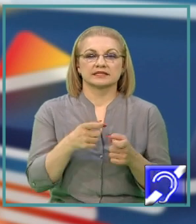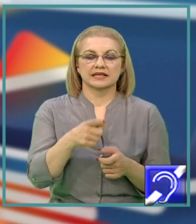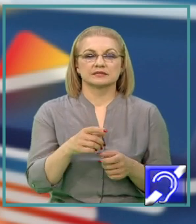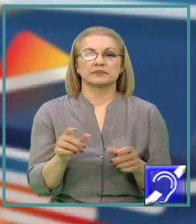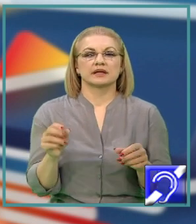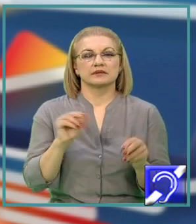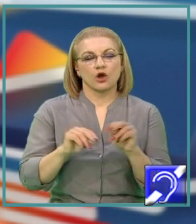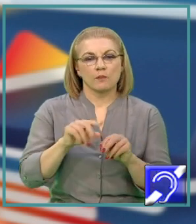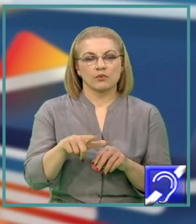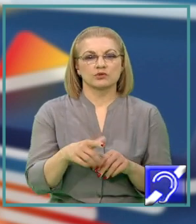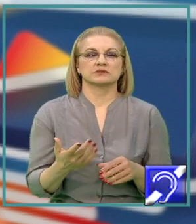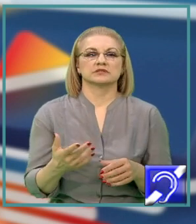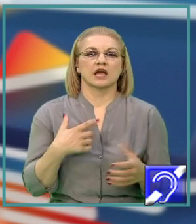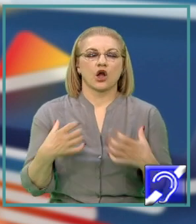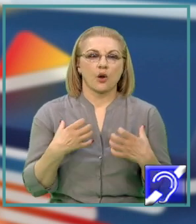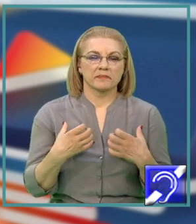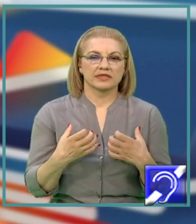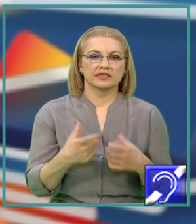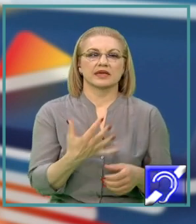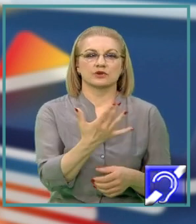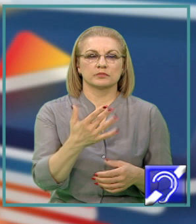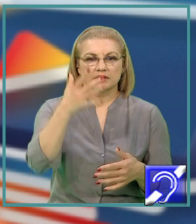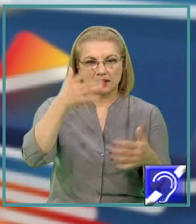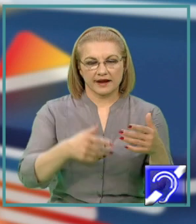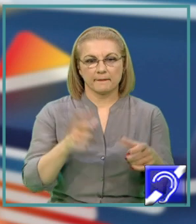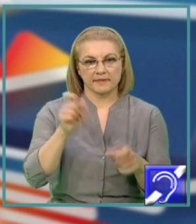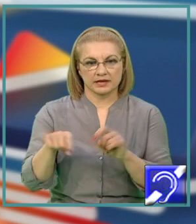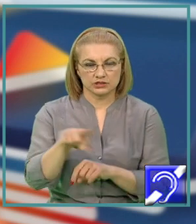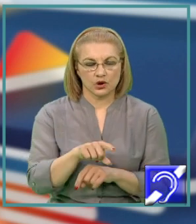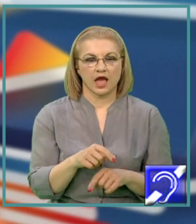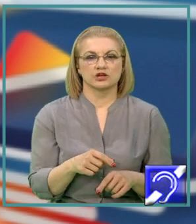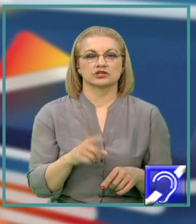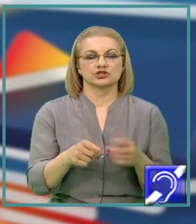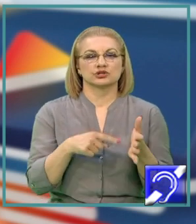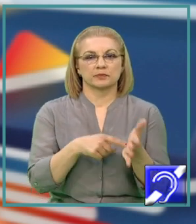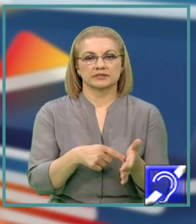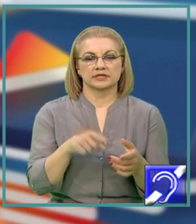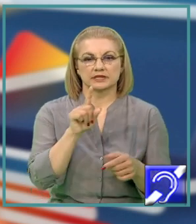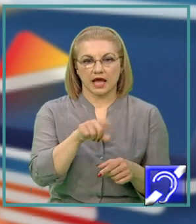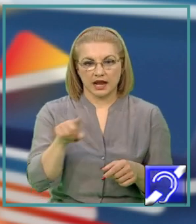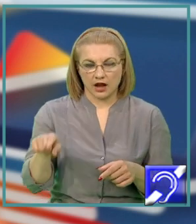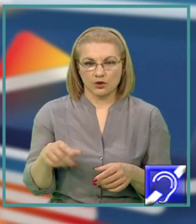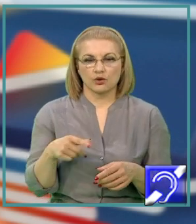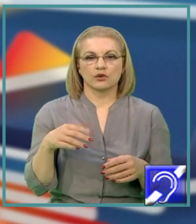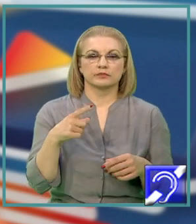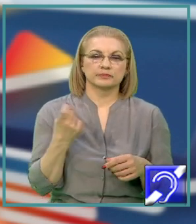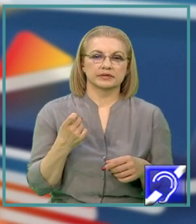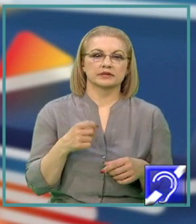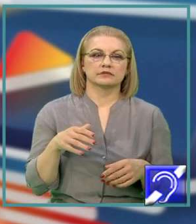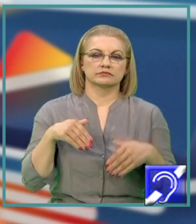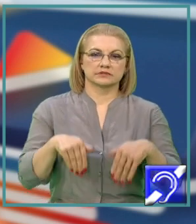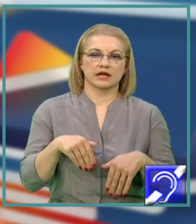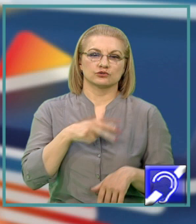în trei acte, enumerarea pe verticală a personajelor și prezentarea lor prin statutul social și prin